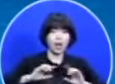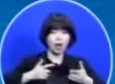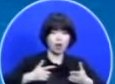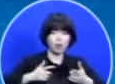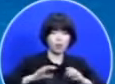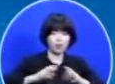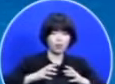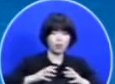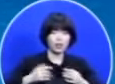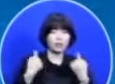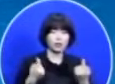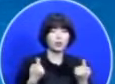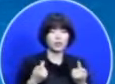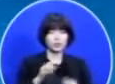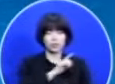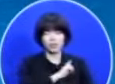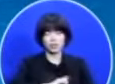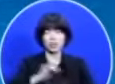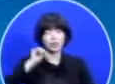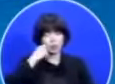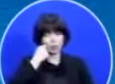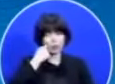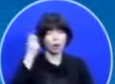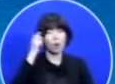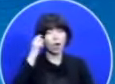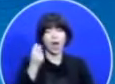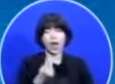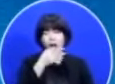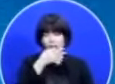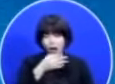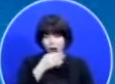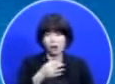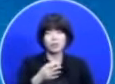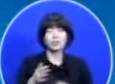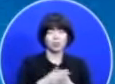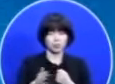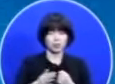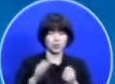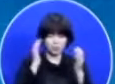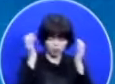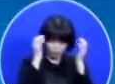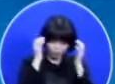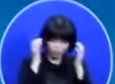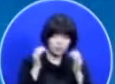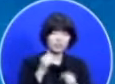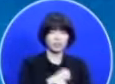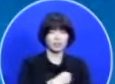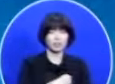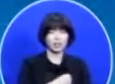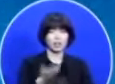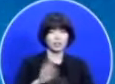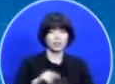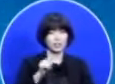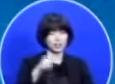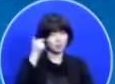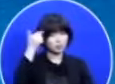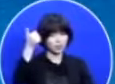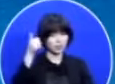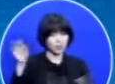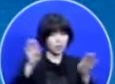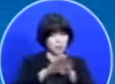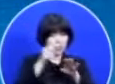어려웠던 여행이었어요 감기 때문에 얼마나 고생을 했는지 모르는 그런데 그 복사 님의 패배 기도를